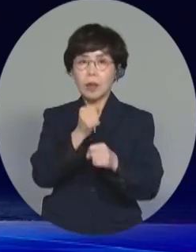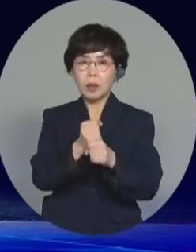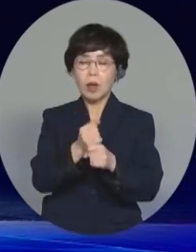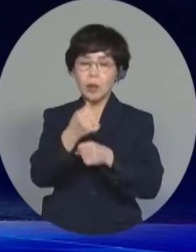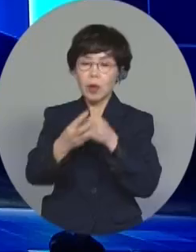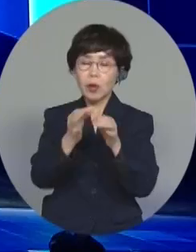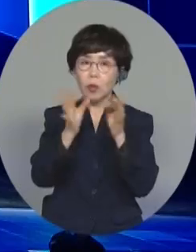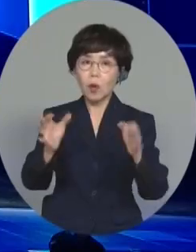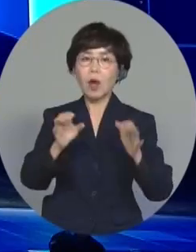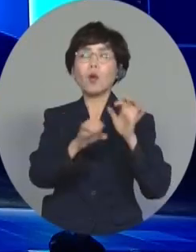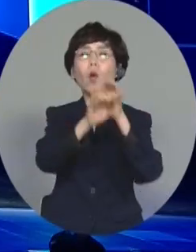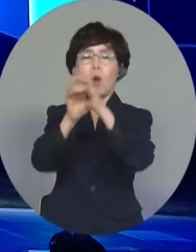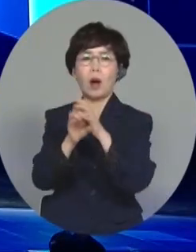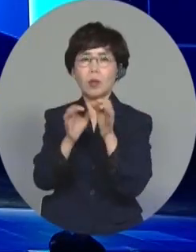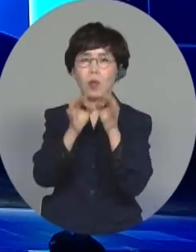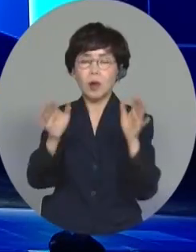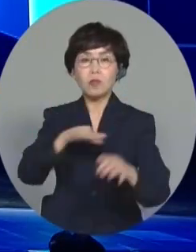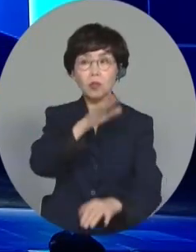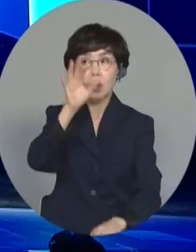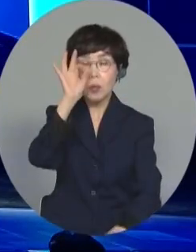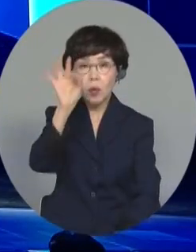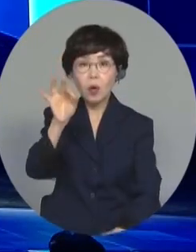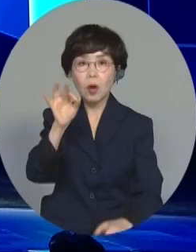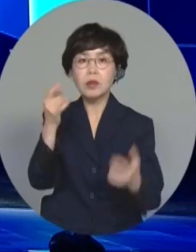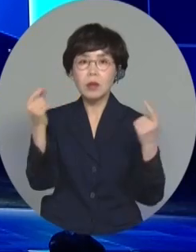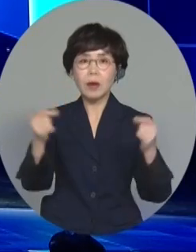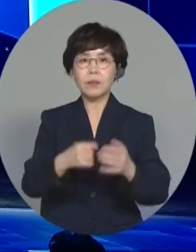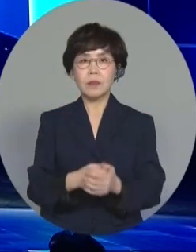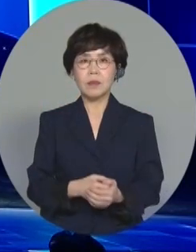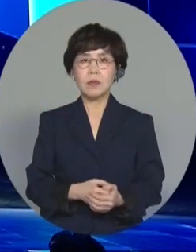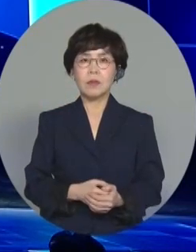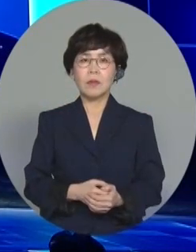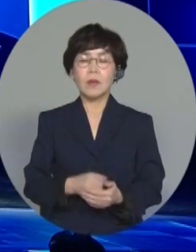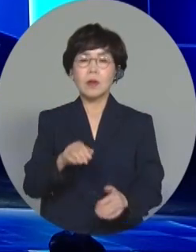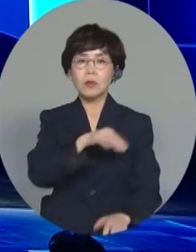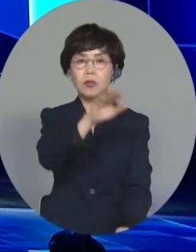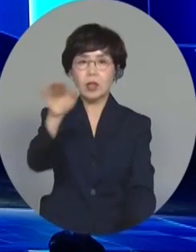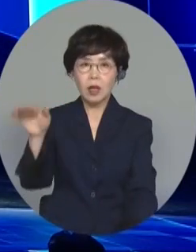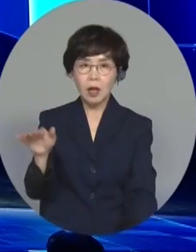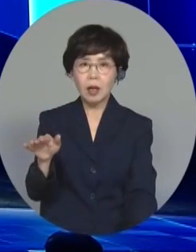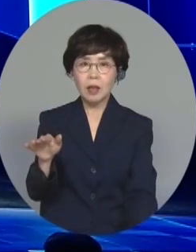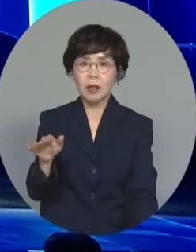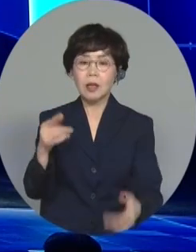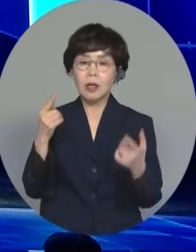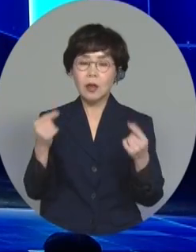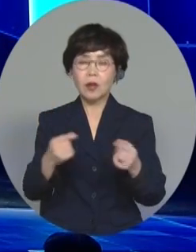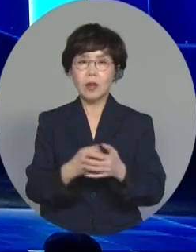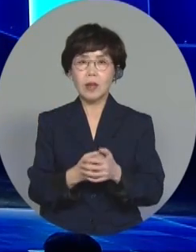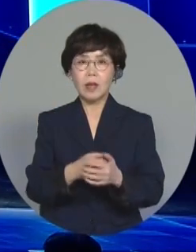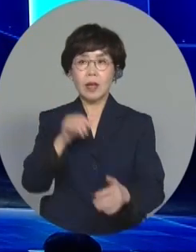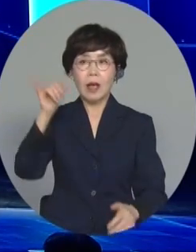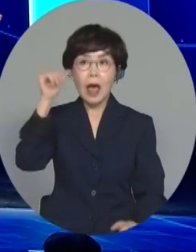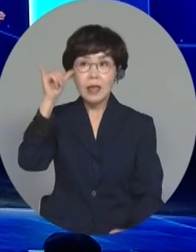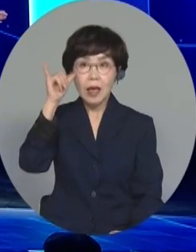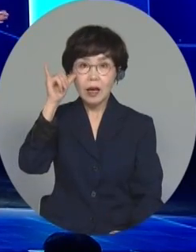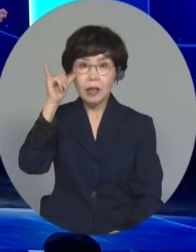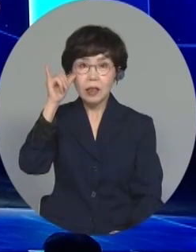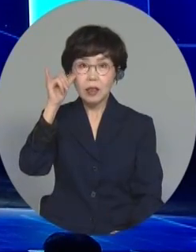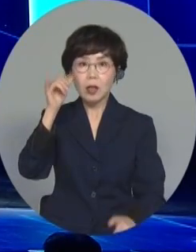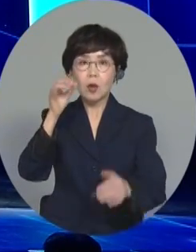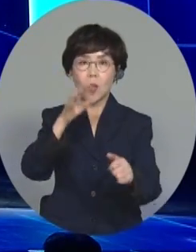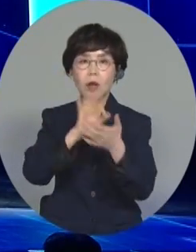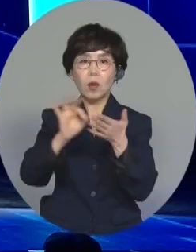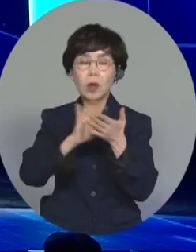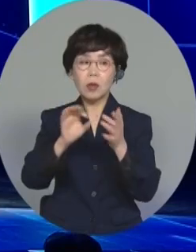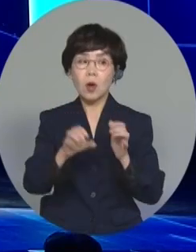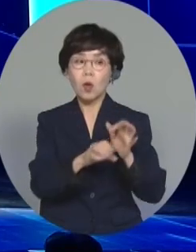동안 코로나 기간 동안 우리가 목격한 것처럼 저희가 이러한 AI 모델을 활용을 해서